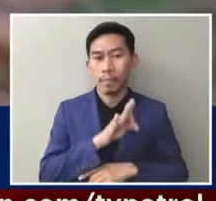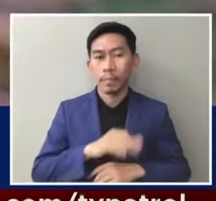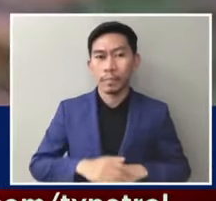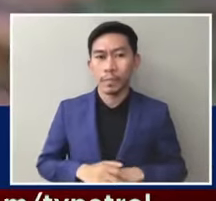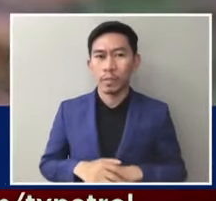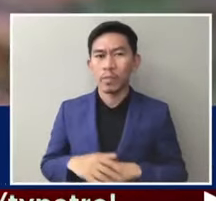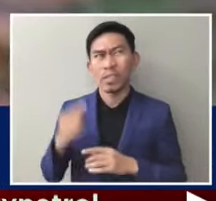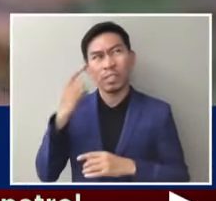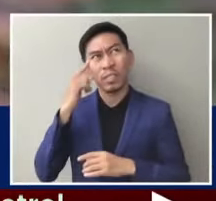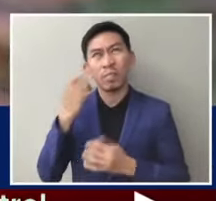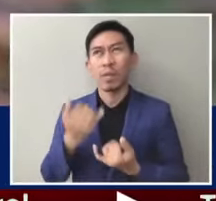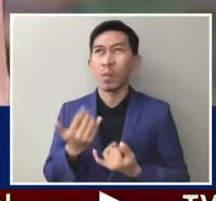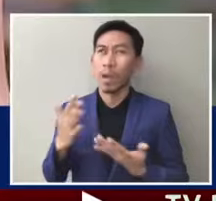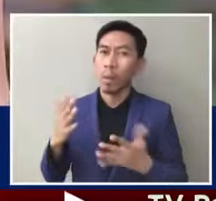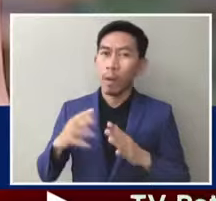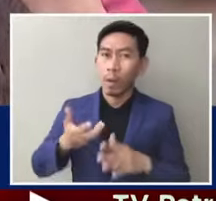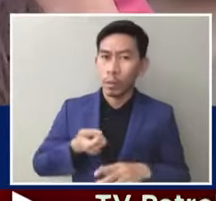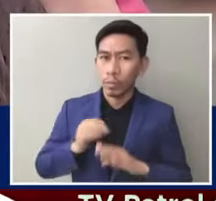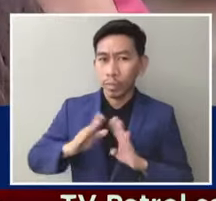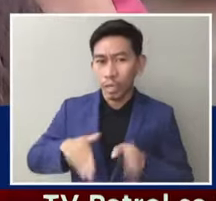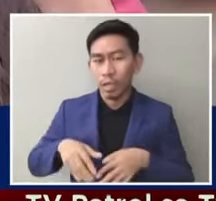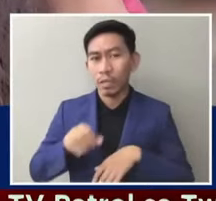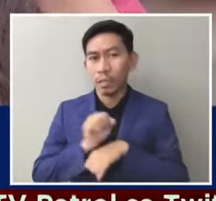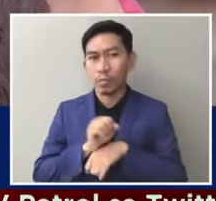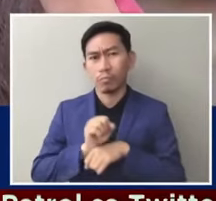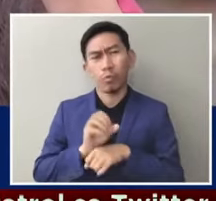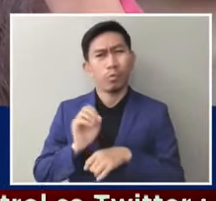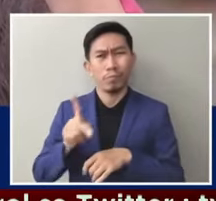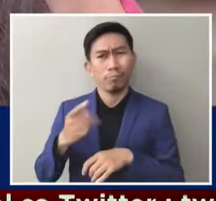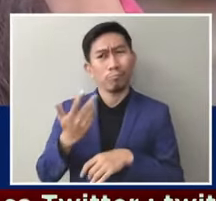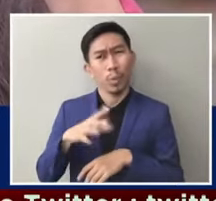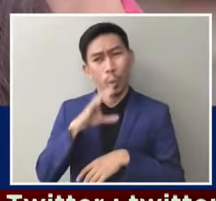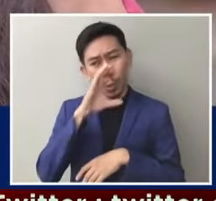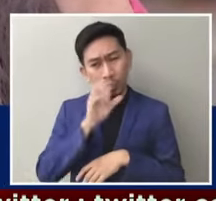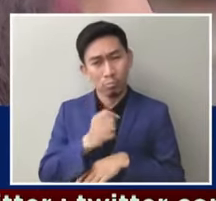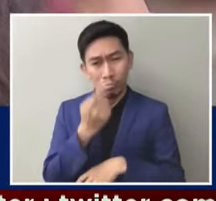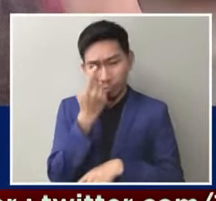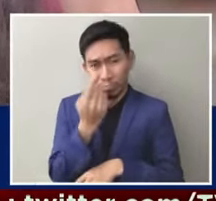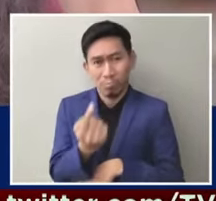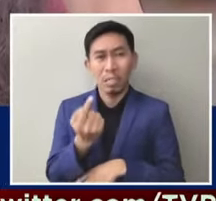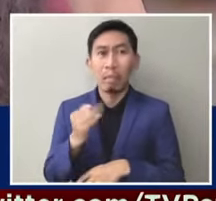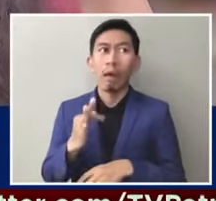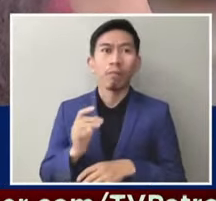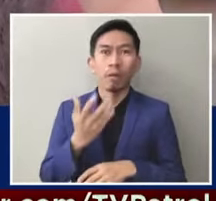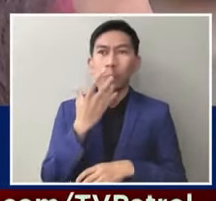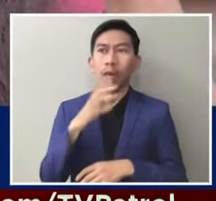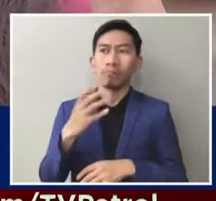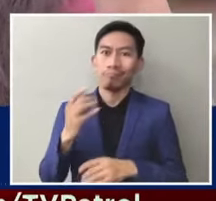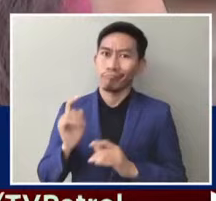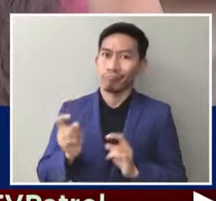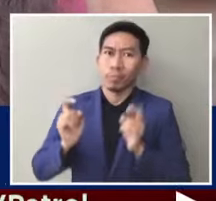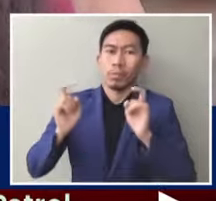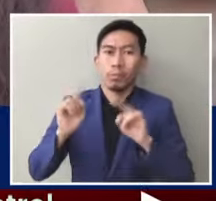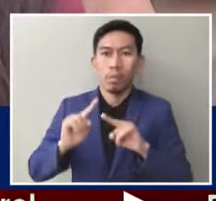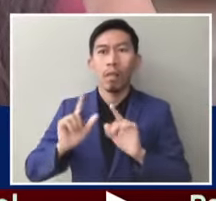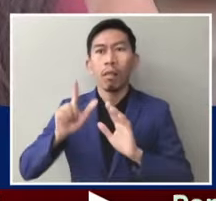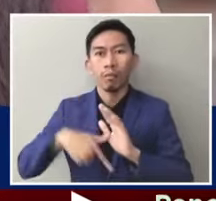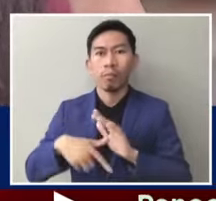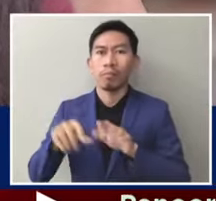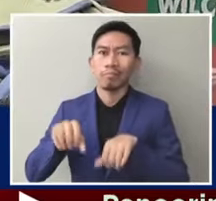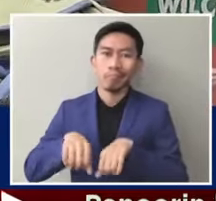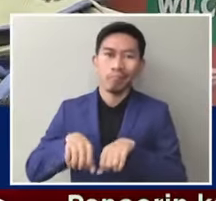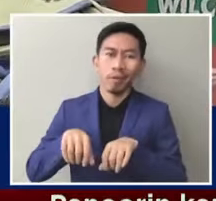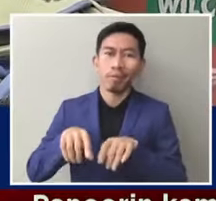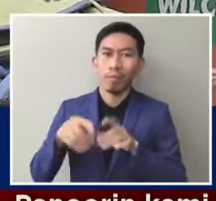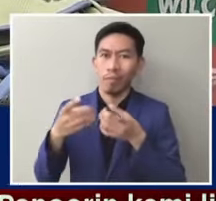Okay lang naman, kahit hindi ako makapag-asawa, matandang dalaga. Kung magmamadali ako, tapos babagsak lang sa paghiwalay dahil walang ano, wag